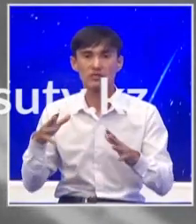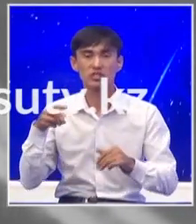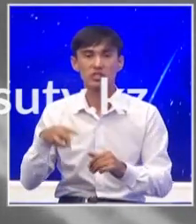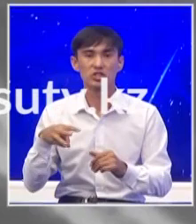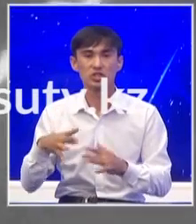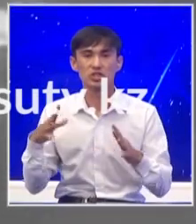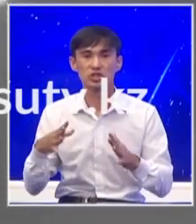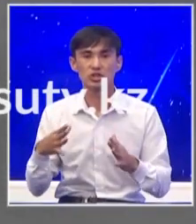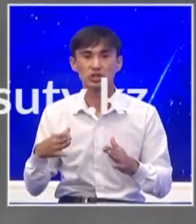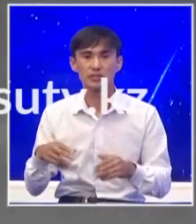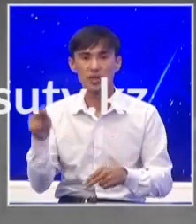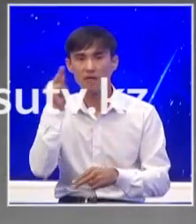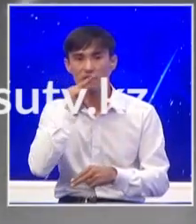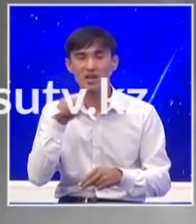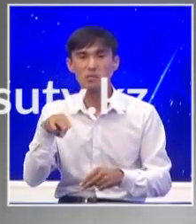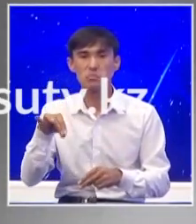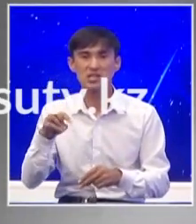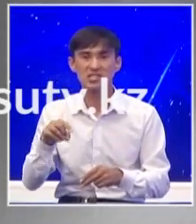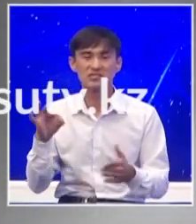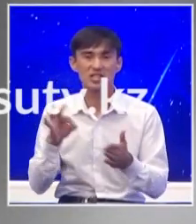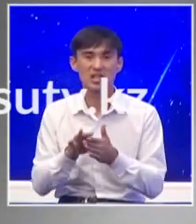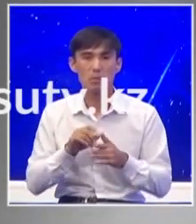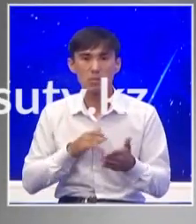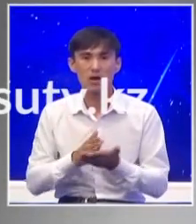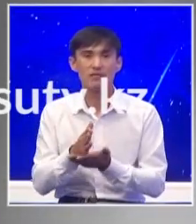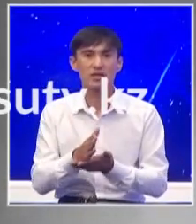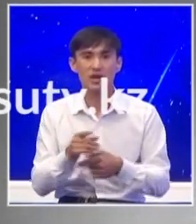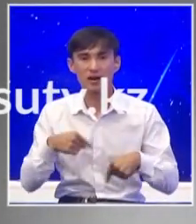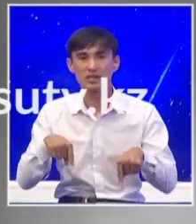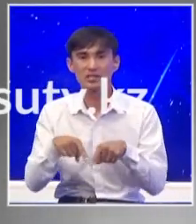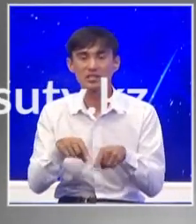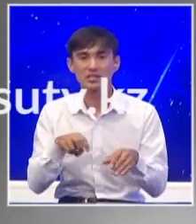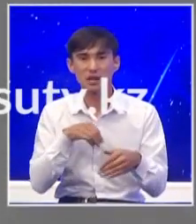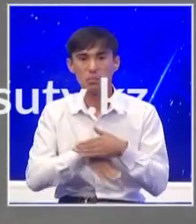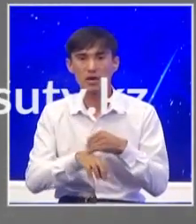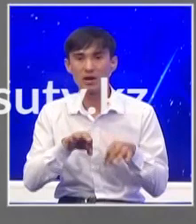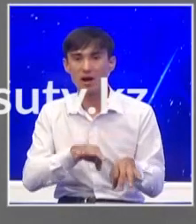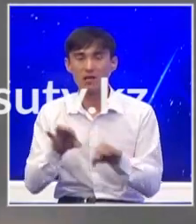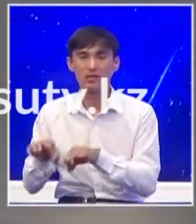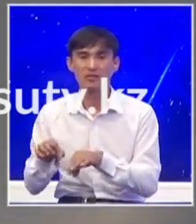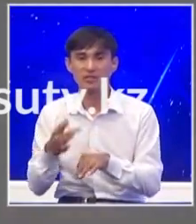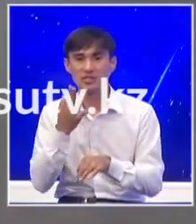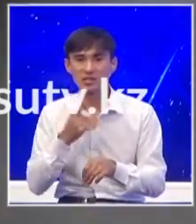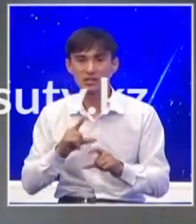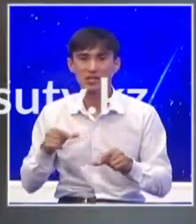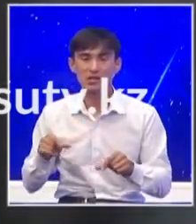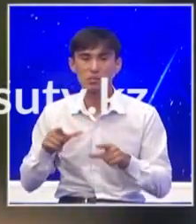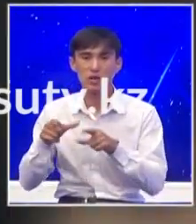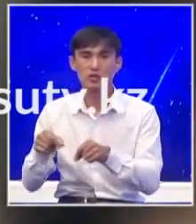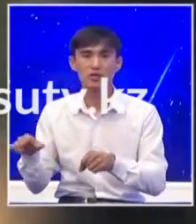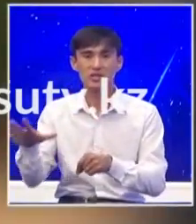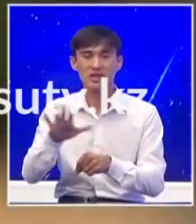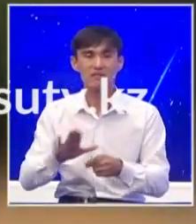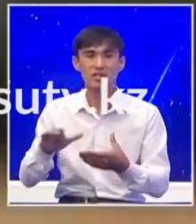3000. Вильнюс обвиняет Минск в целенаправленной организации транзита для мигрантов, стремящихся проникнуть в Евросоюз. Литва